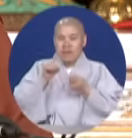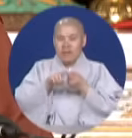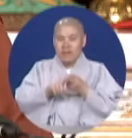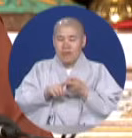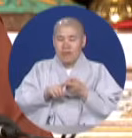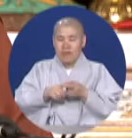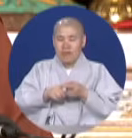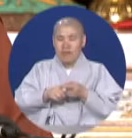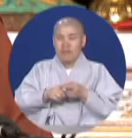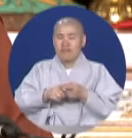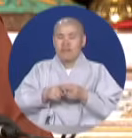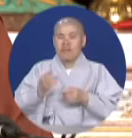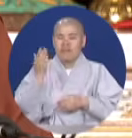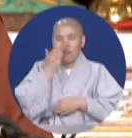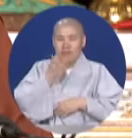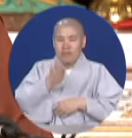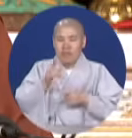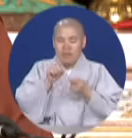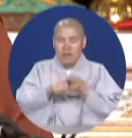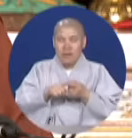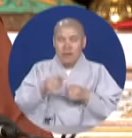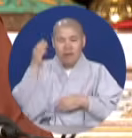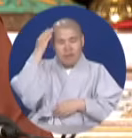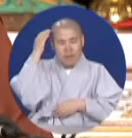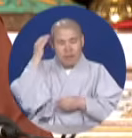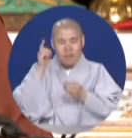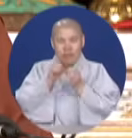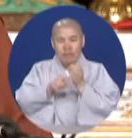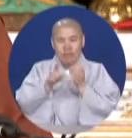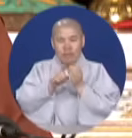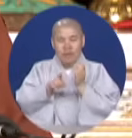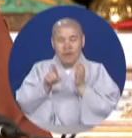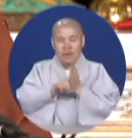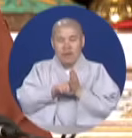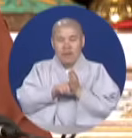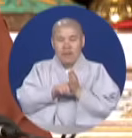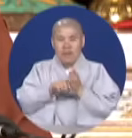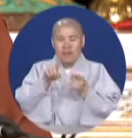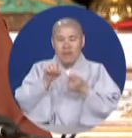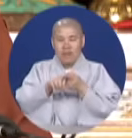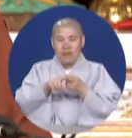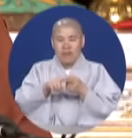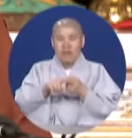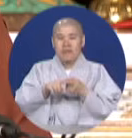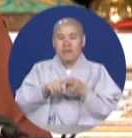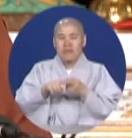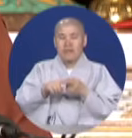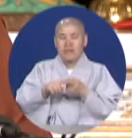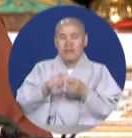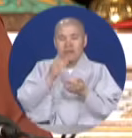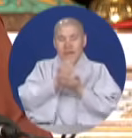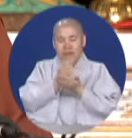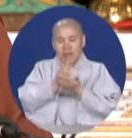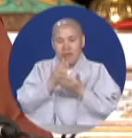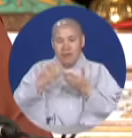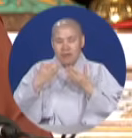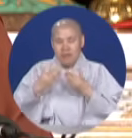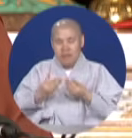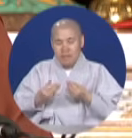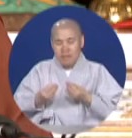뭐 정토에 대하여, 한국 불교에 대하여, 무슨 뭐 동아시아 불교에 대하여